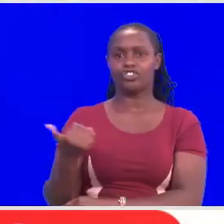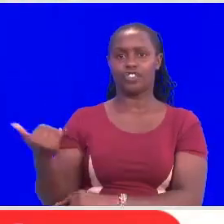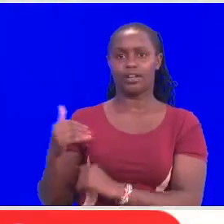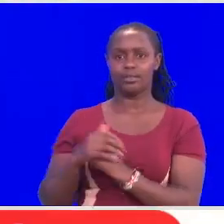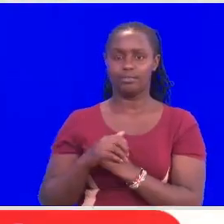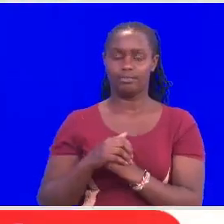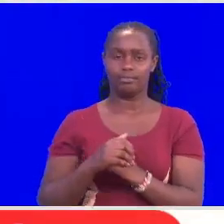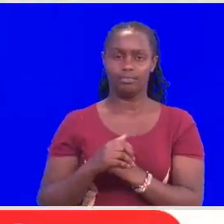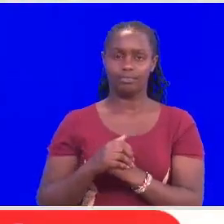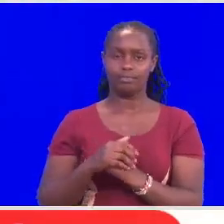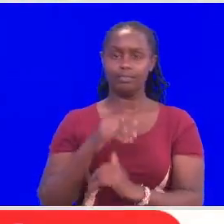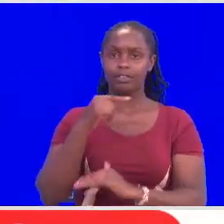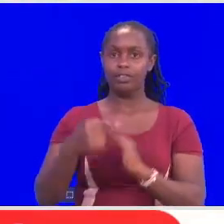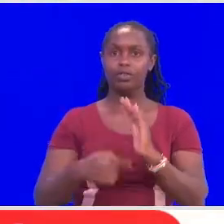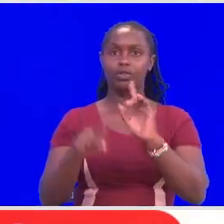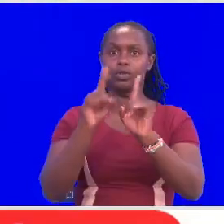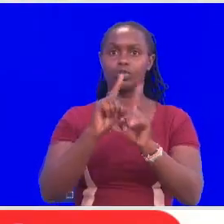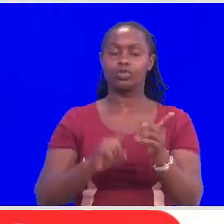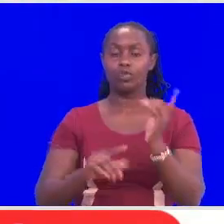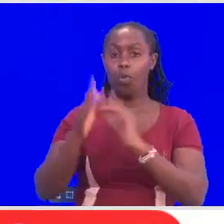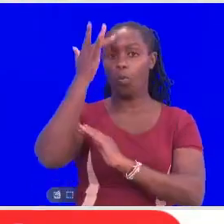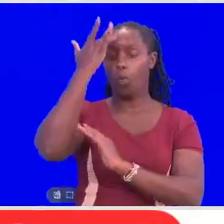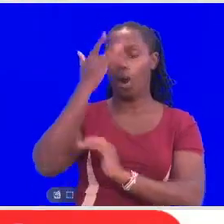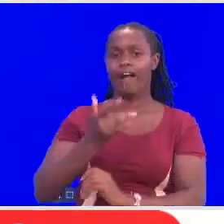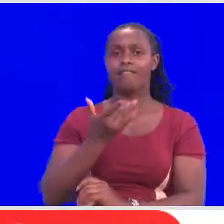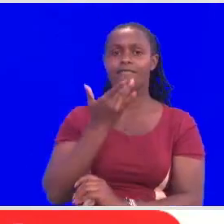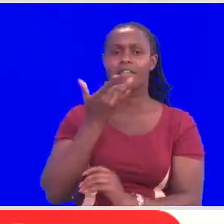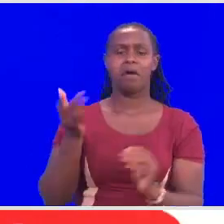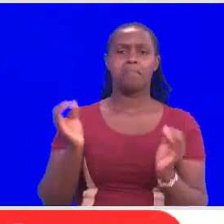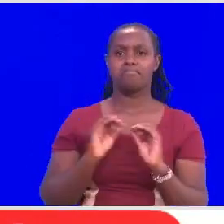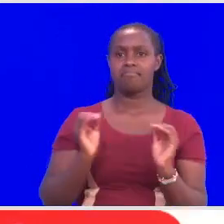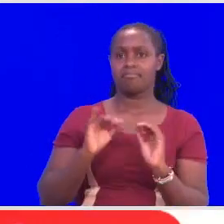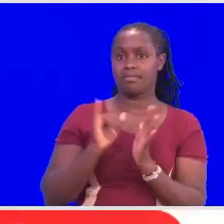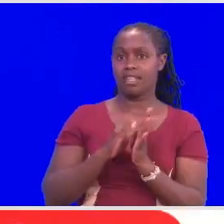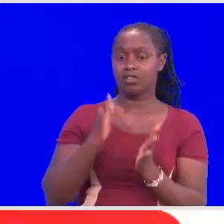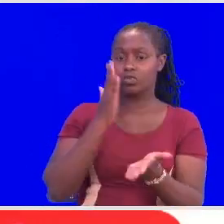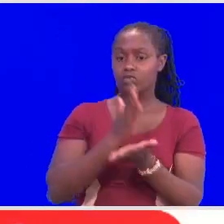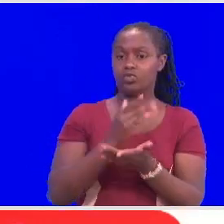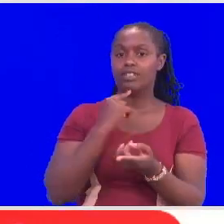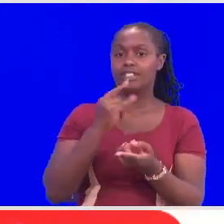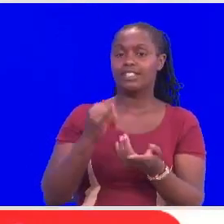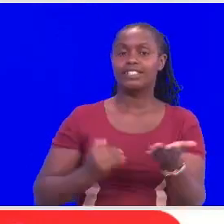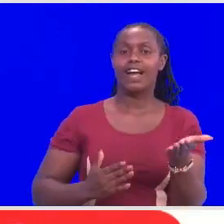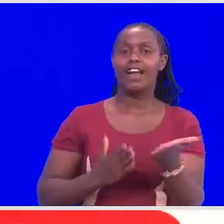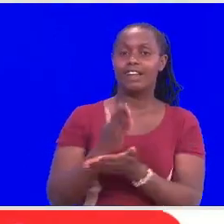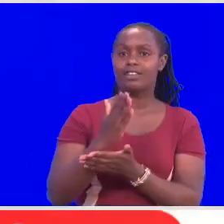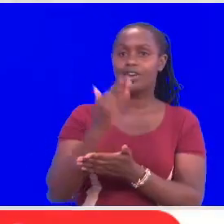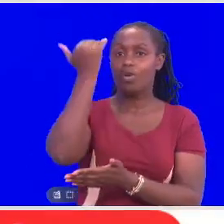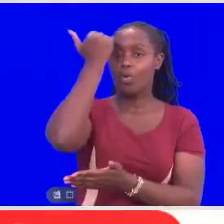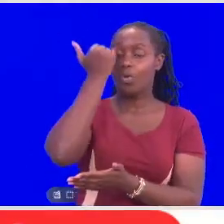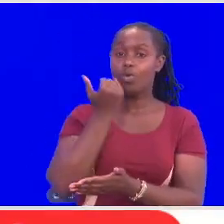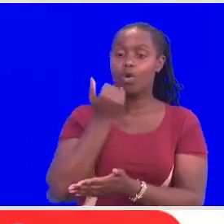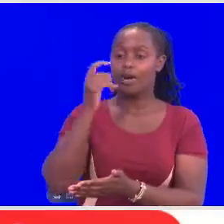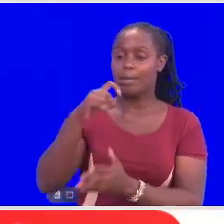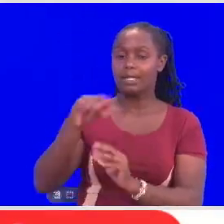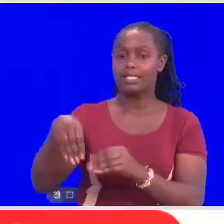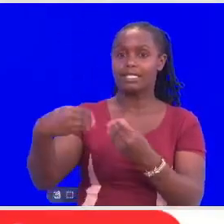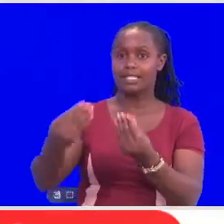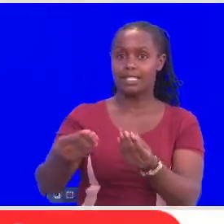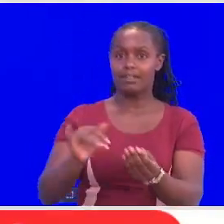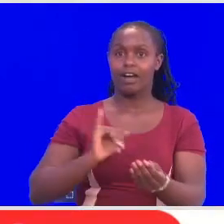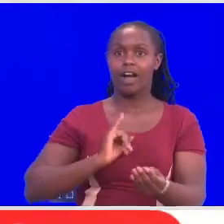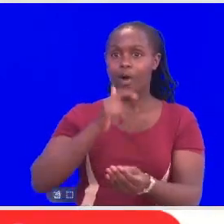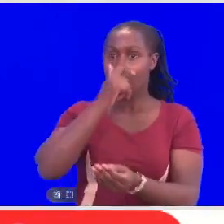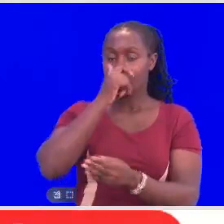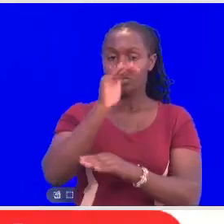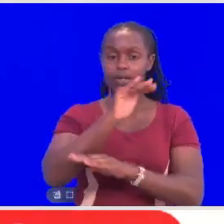that born is a constitutional right and not a favor from you. It's a right, basic right. Court must give. I'd wish to invite this honorable